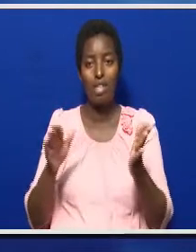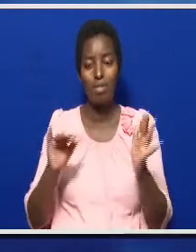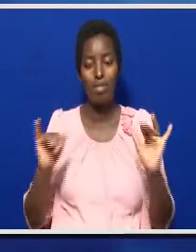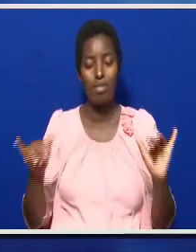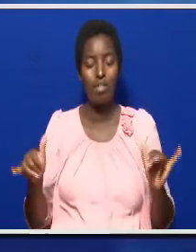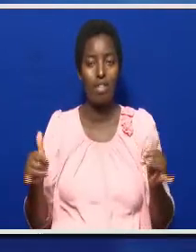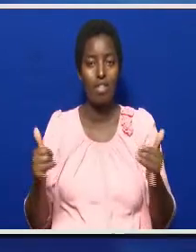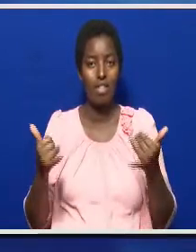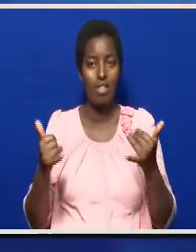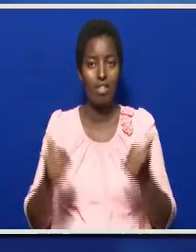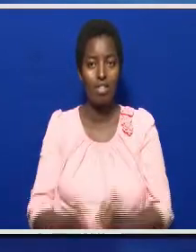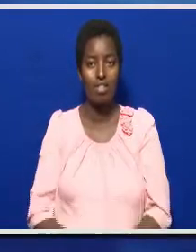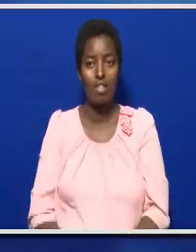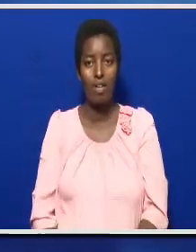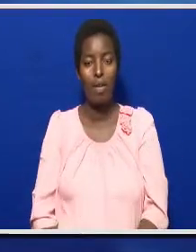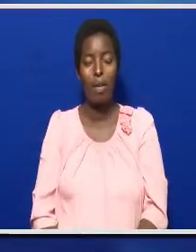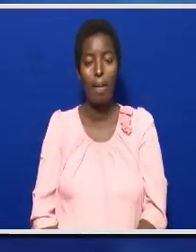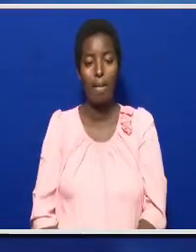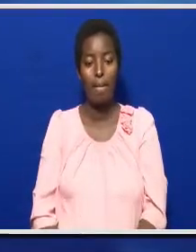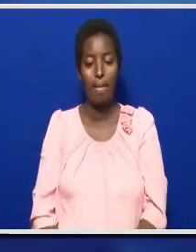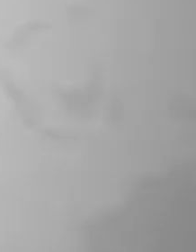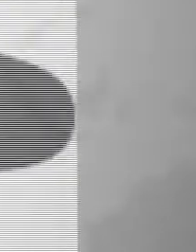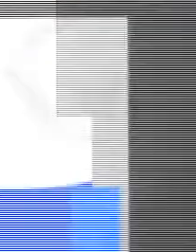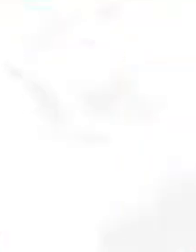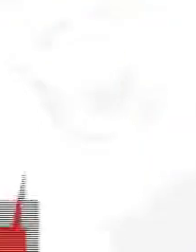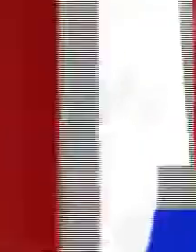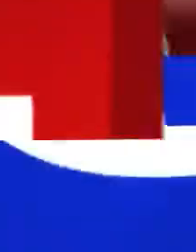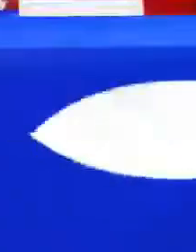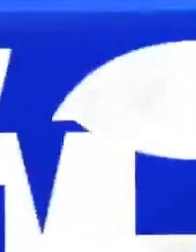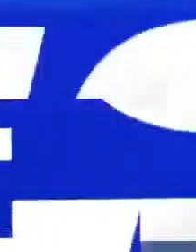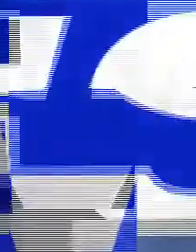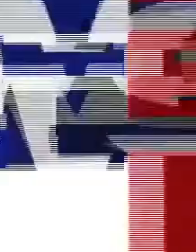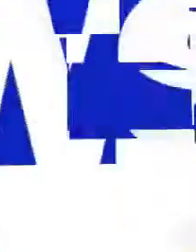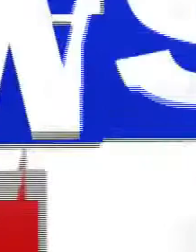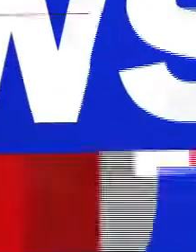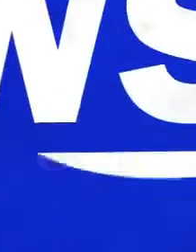break, but we are back with much more. Please don't touch the dial.